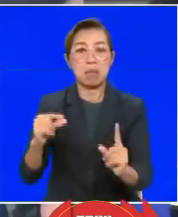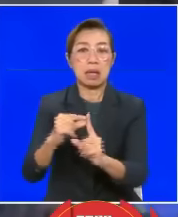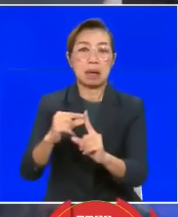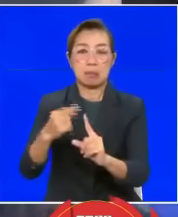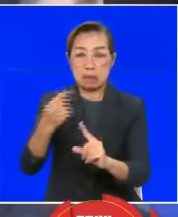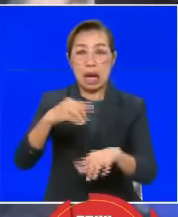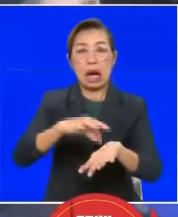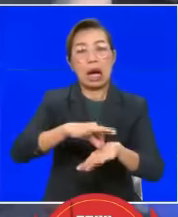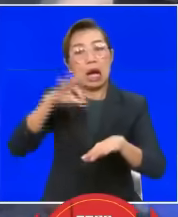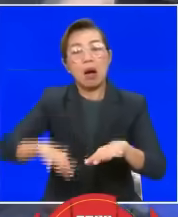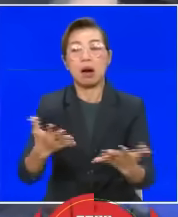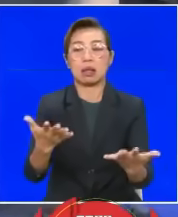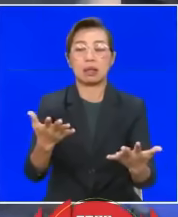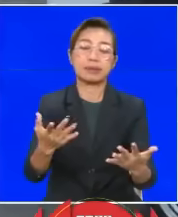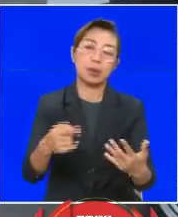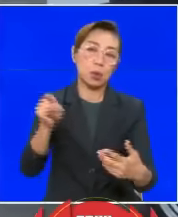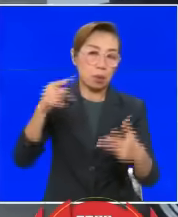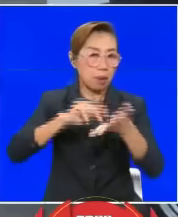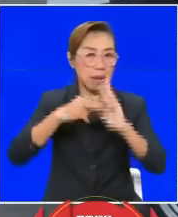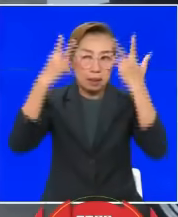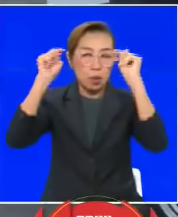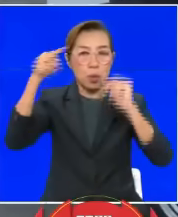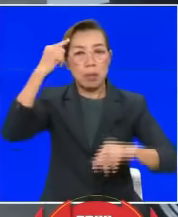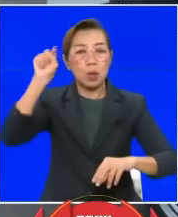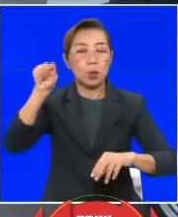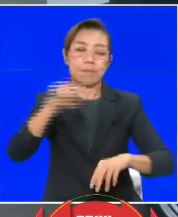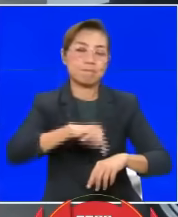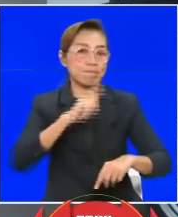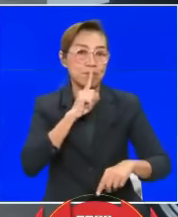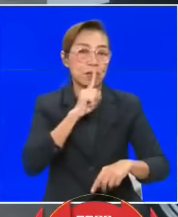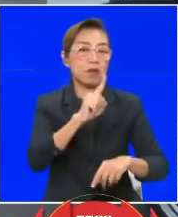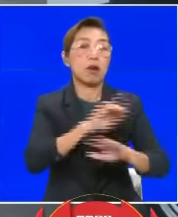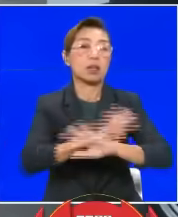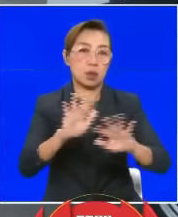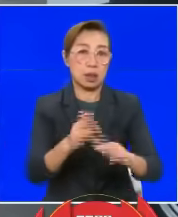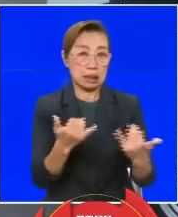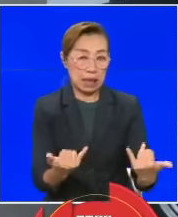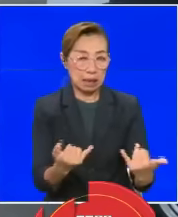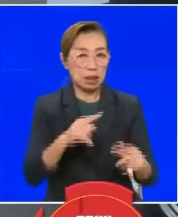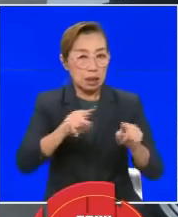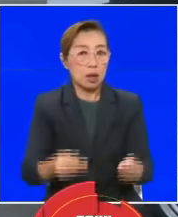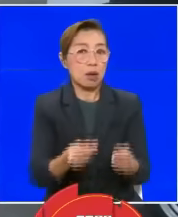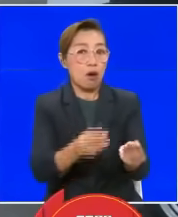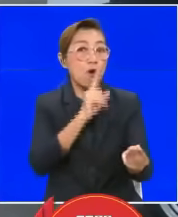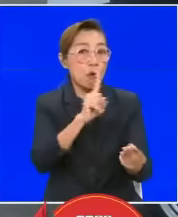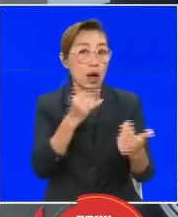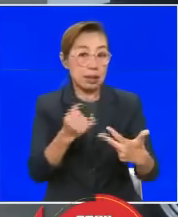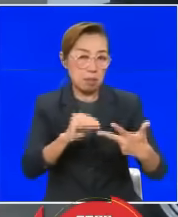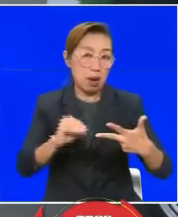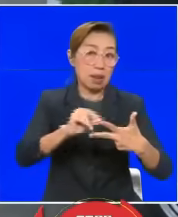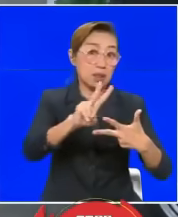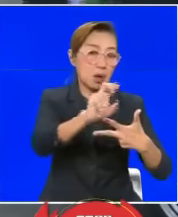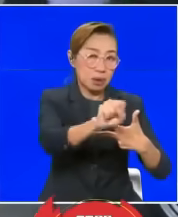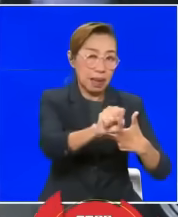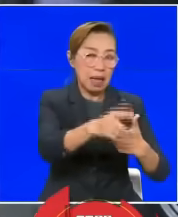ถอนสำหรับในเทียร์ 2ที่บิ๊กโจ๊กใช้คำว่าเทีย 2ในการมายื่นปปชเนี่ยนะคะช่วง14:00นวันนี้บิ๊กโจ๊กก็จะเดินทางไปที่